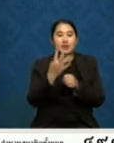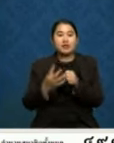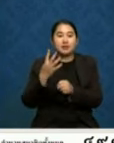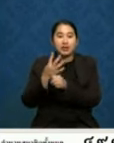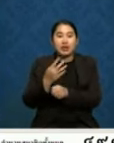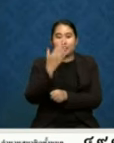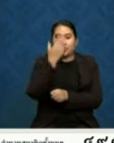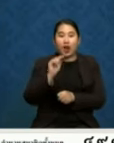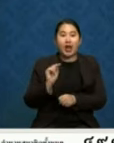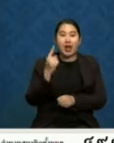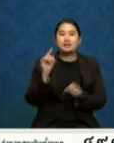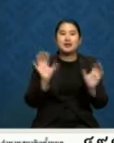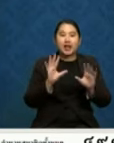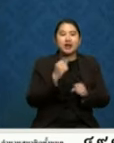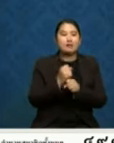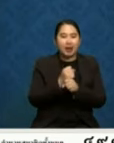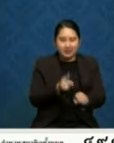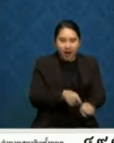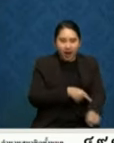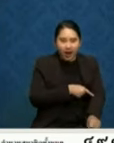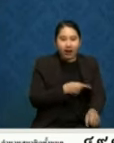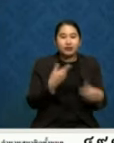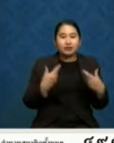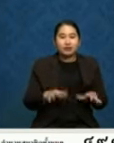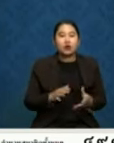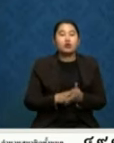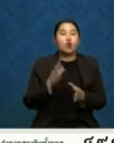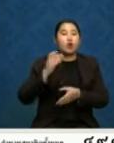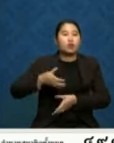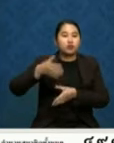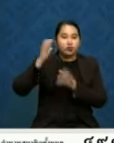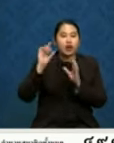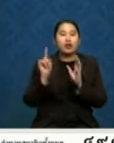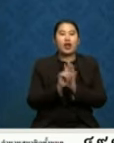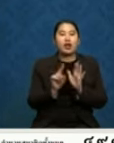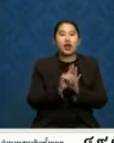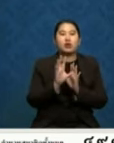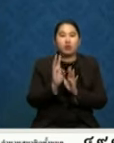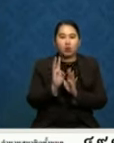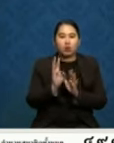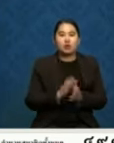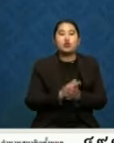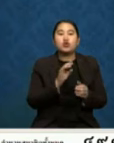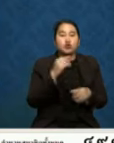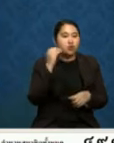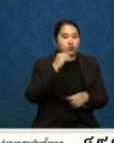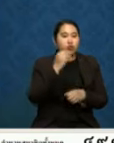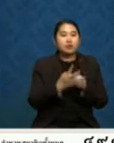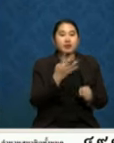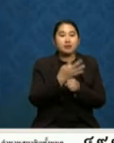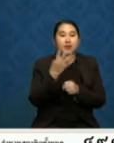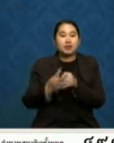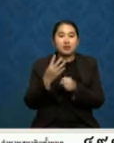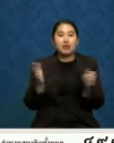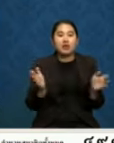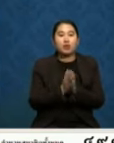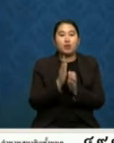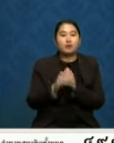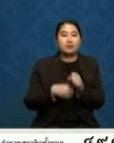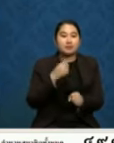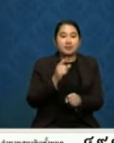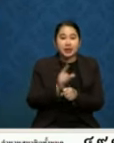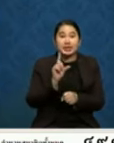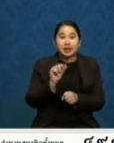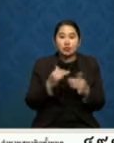ว่าท่านได้รับการทบทวนท่านทำงานมายาวนานครับและได้รับการทบทวนมาแล้ว6ครั้งครับทุก4ปี6ครั้งนะครับก็20กว่าปี